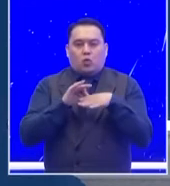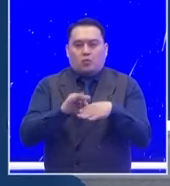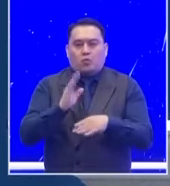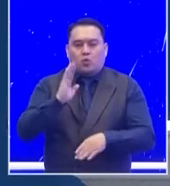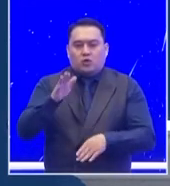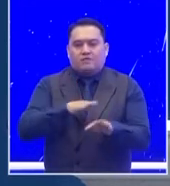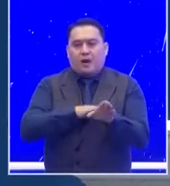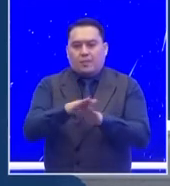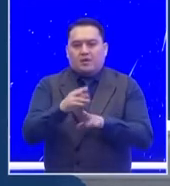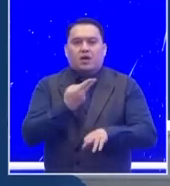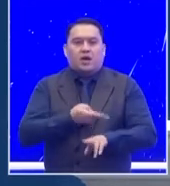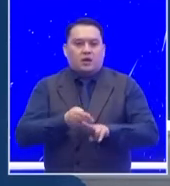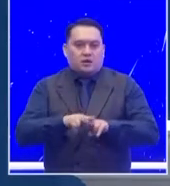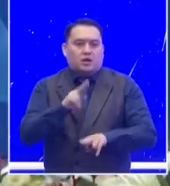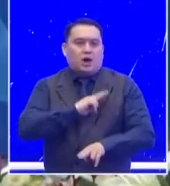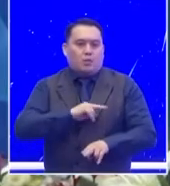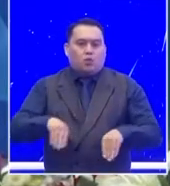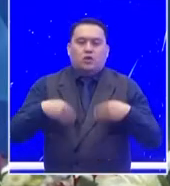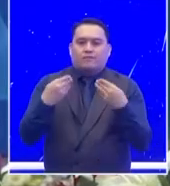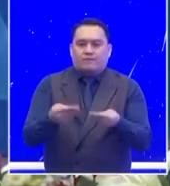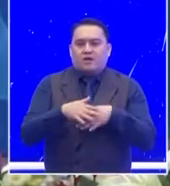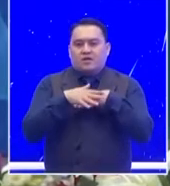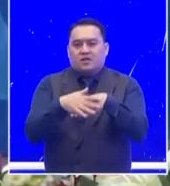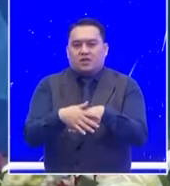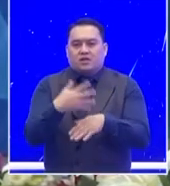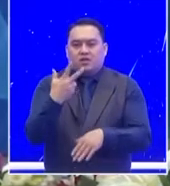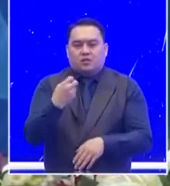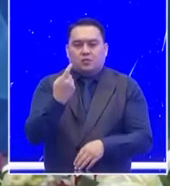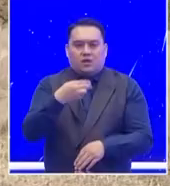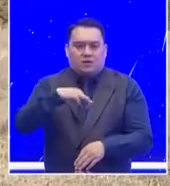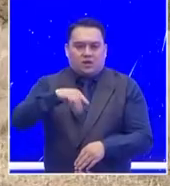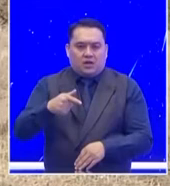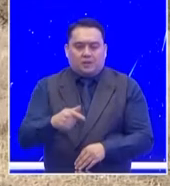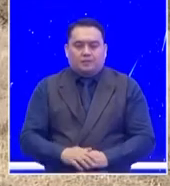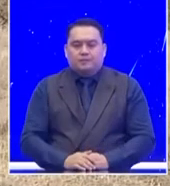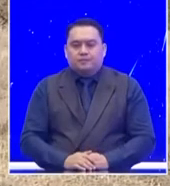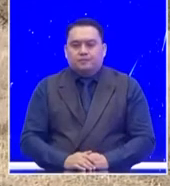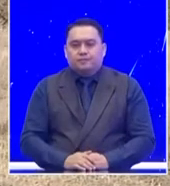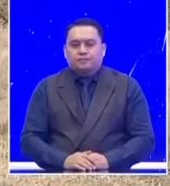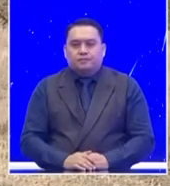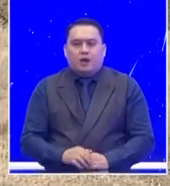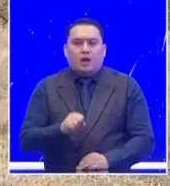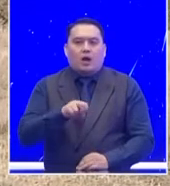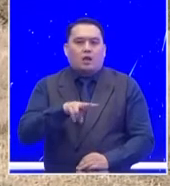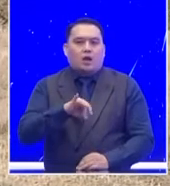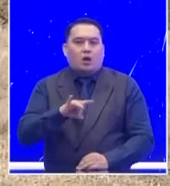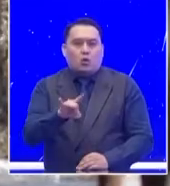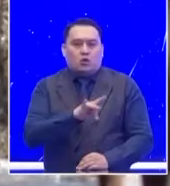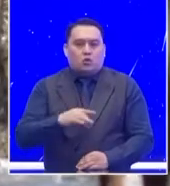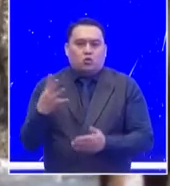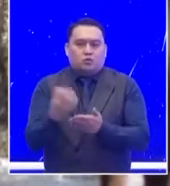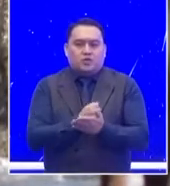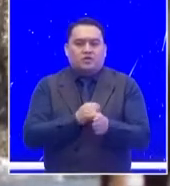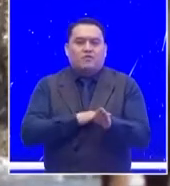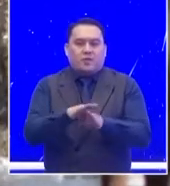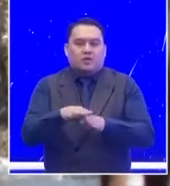На выполнение этих работ будет выделен 1 миллиард 375 миллионов тенге. Алакольский район успешно развивается, идет успешная